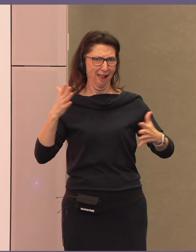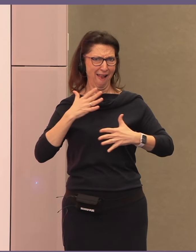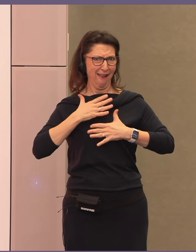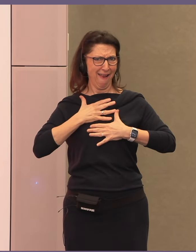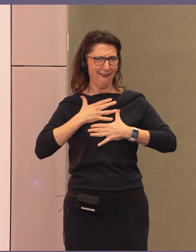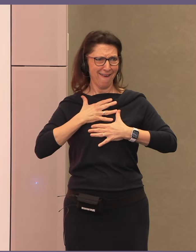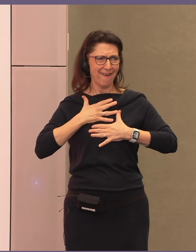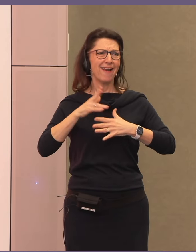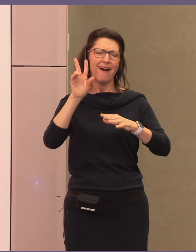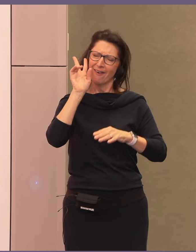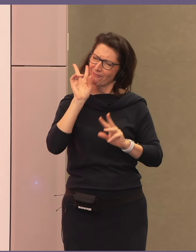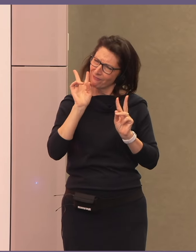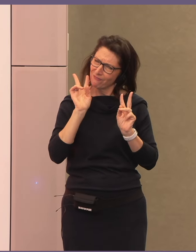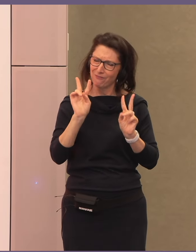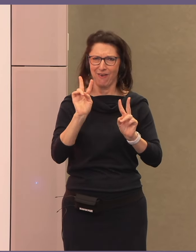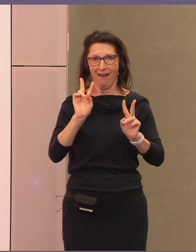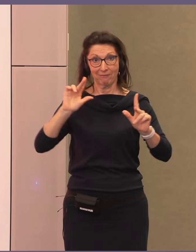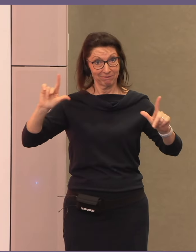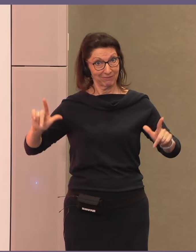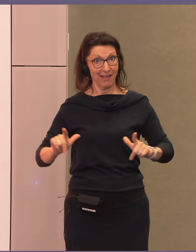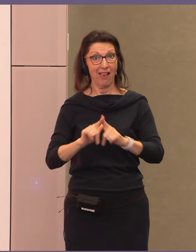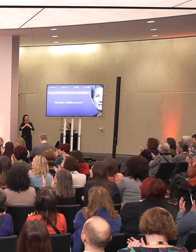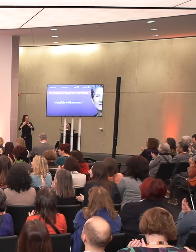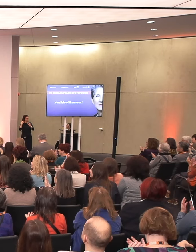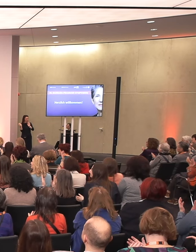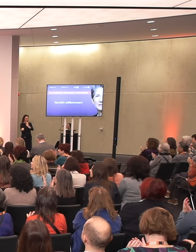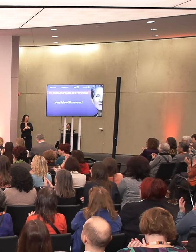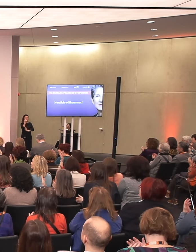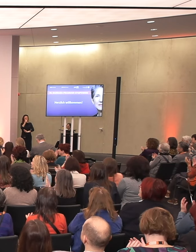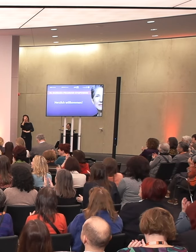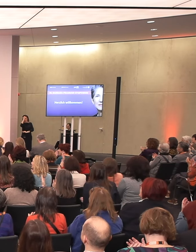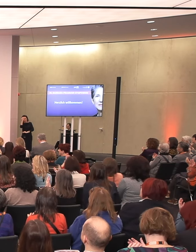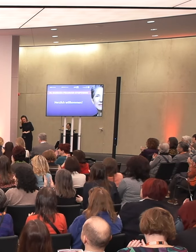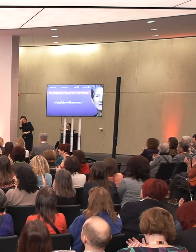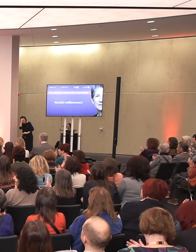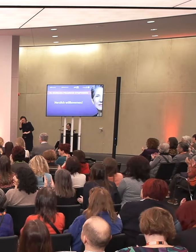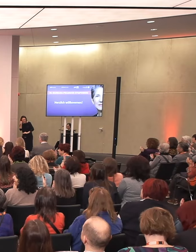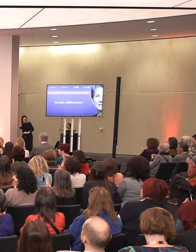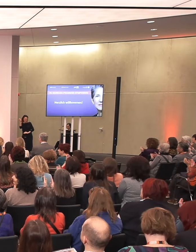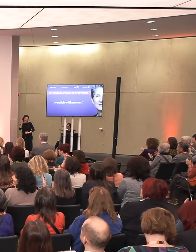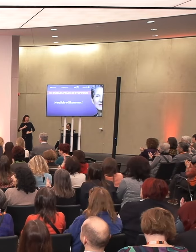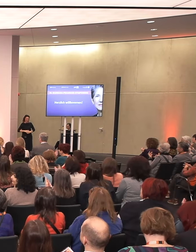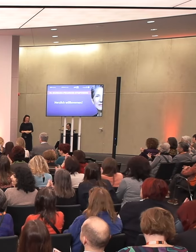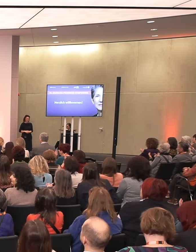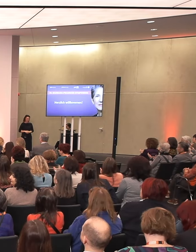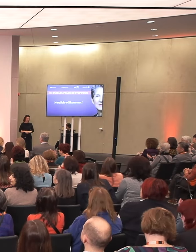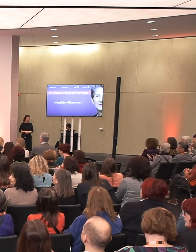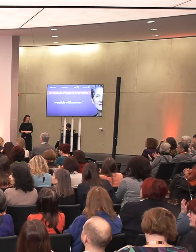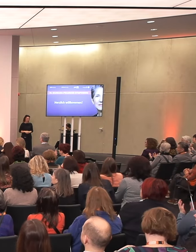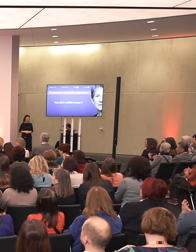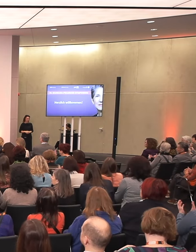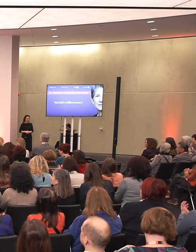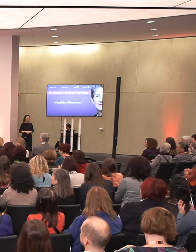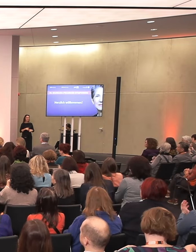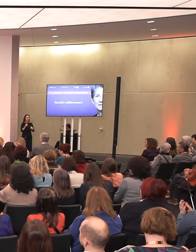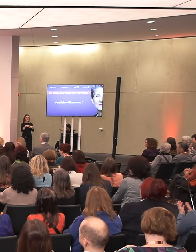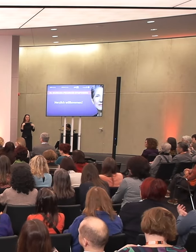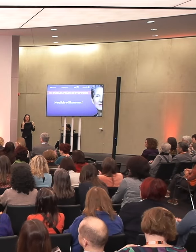außergewöhnliche Leistung und wir